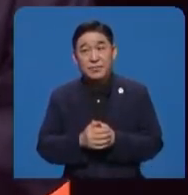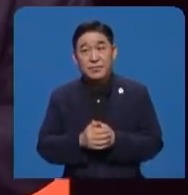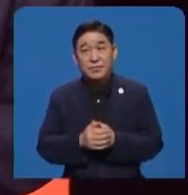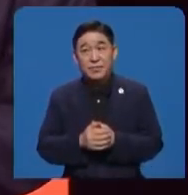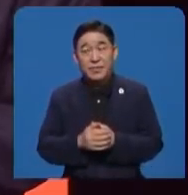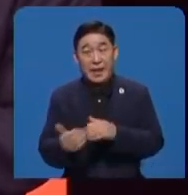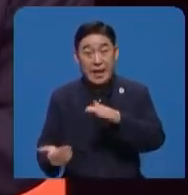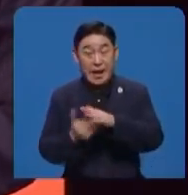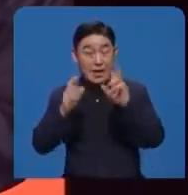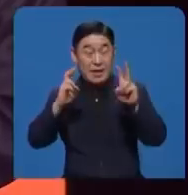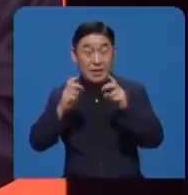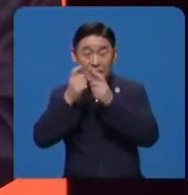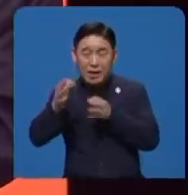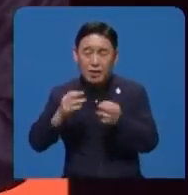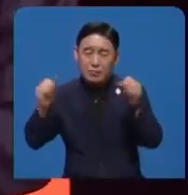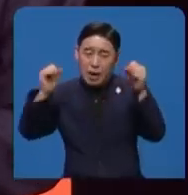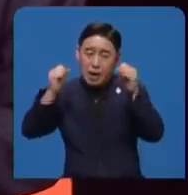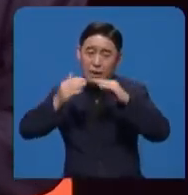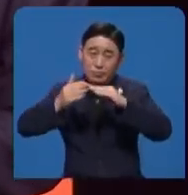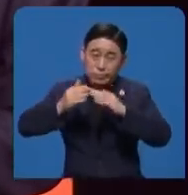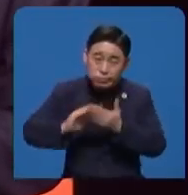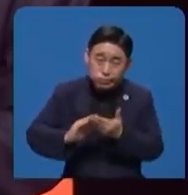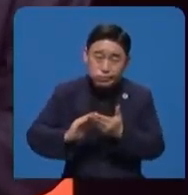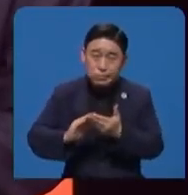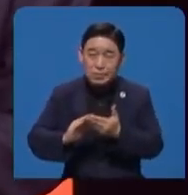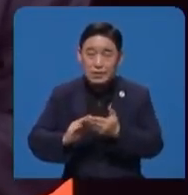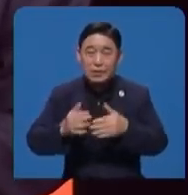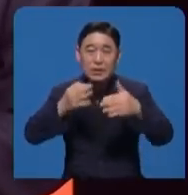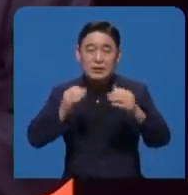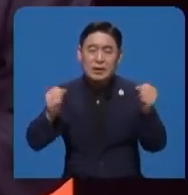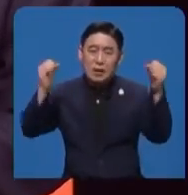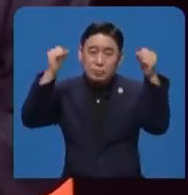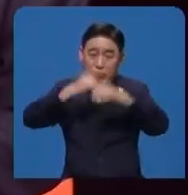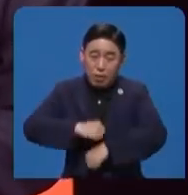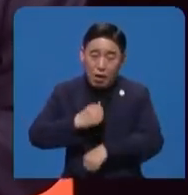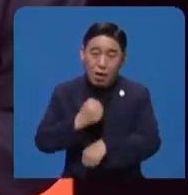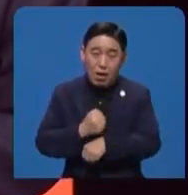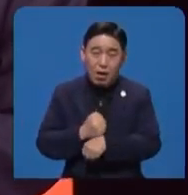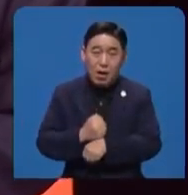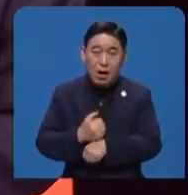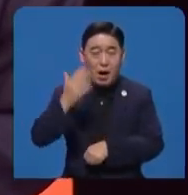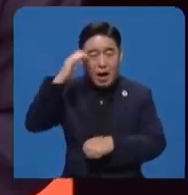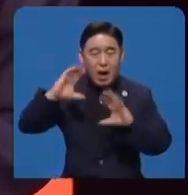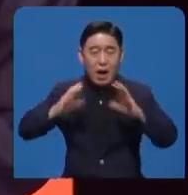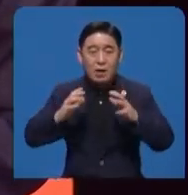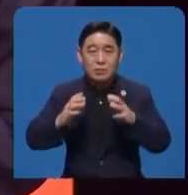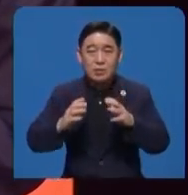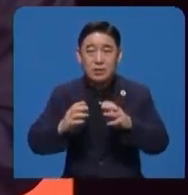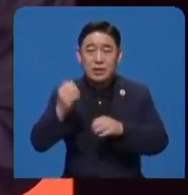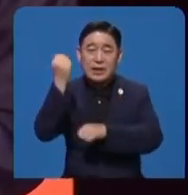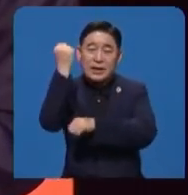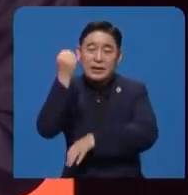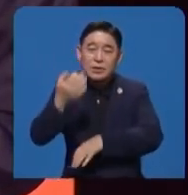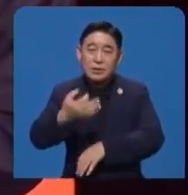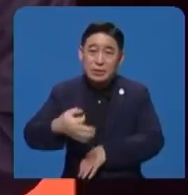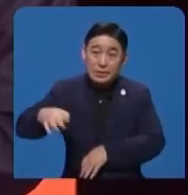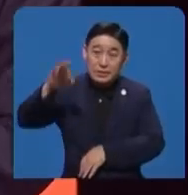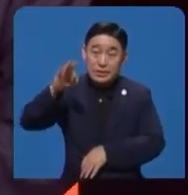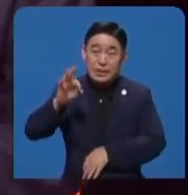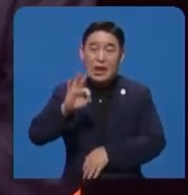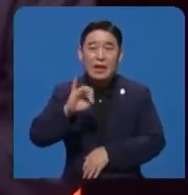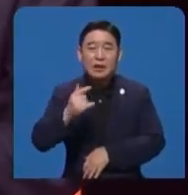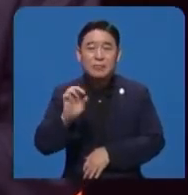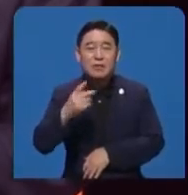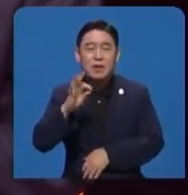한계기업 자영업자 부실 확대 가능성 거품 우려가 제기되는 자산의 폭락 우려 그리고 한국의 기준금리 인상과